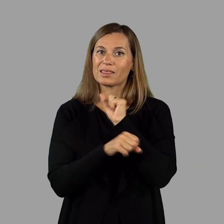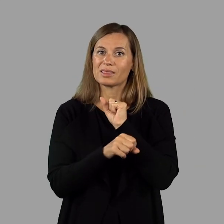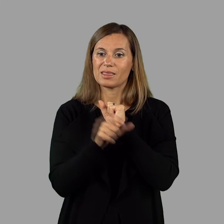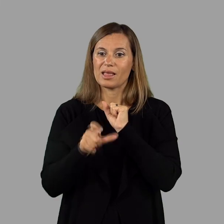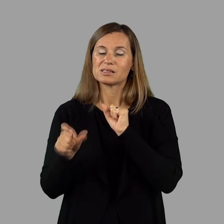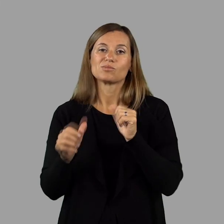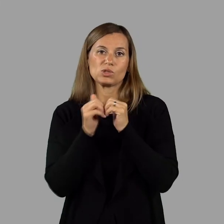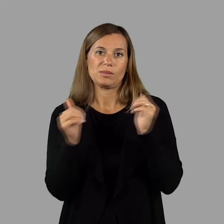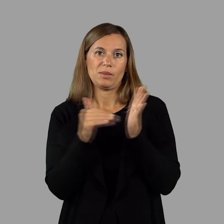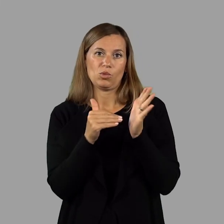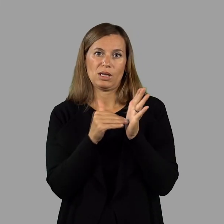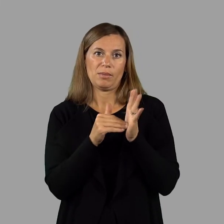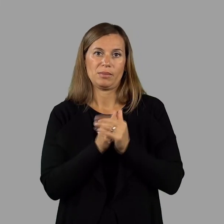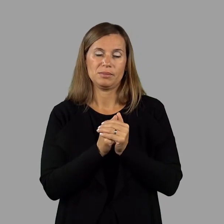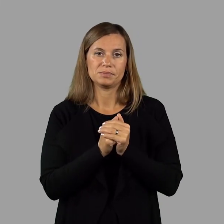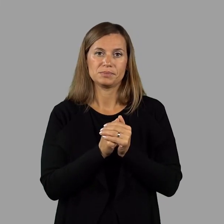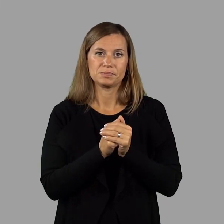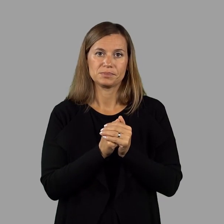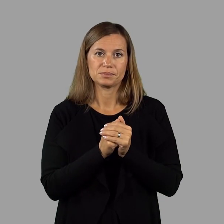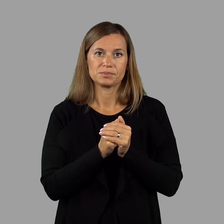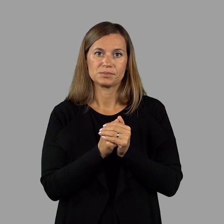s posebnimi potrebami.